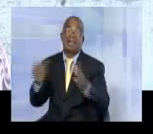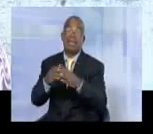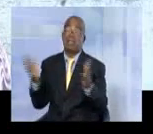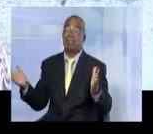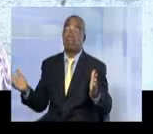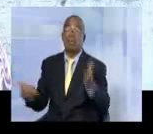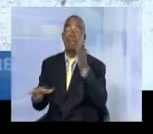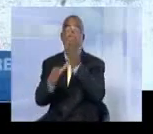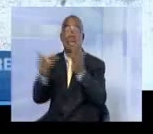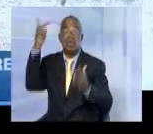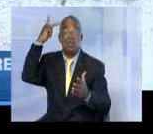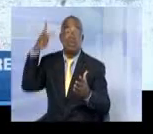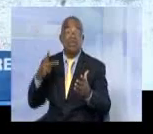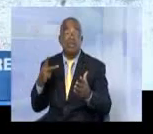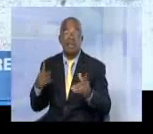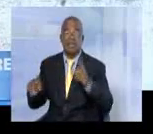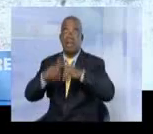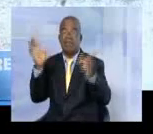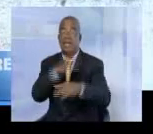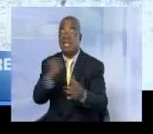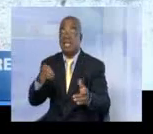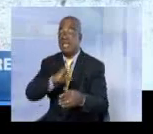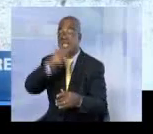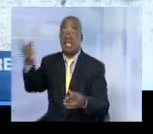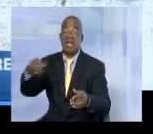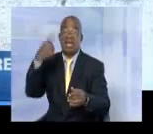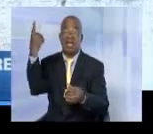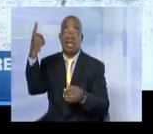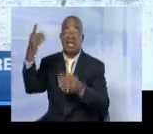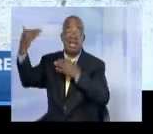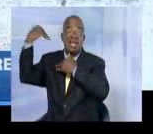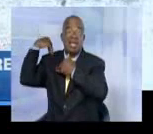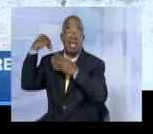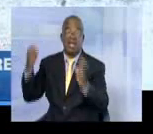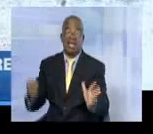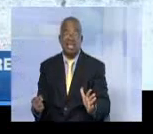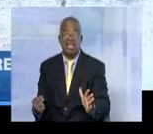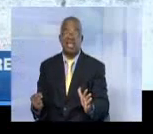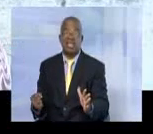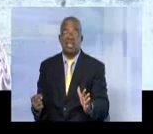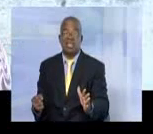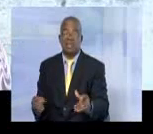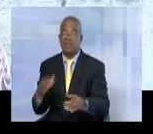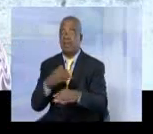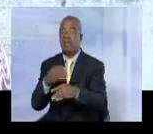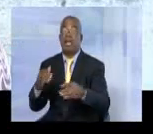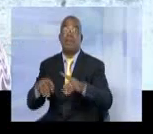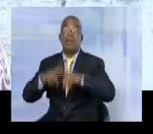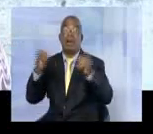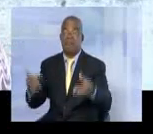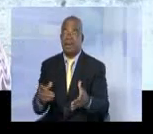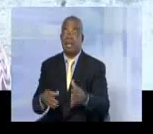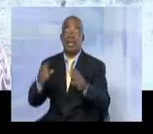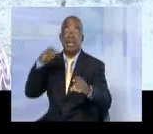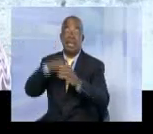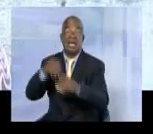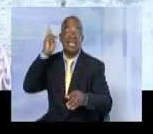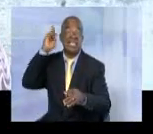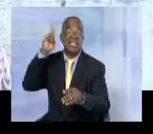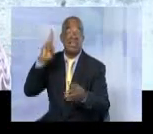arrivés à Kourou-Koro, Kourou-Koro-Bamako. Bamako, ils sont arrivés au nord de la Côte d'Ivoire, précisément dans la région de